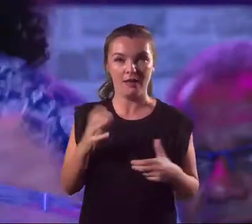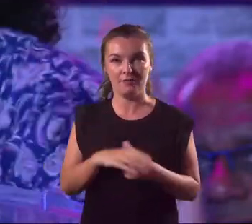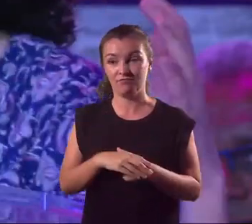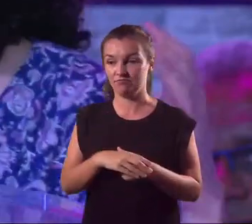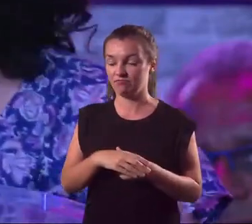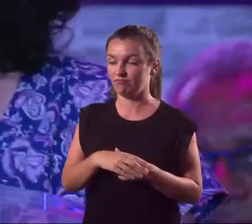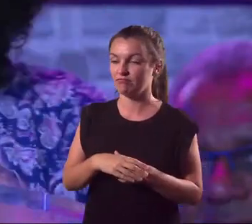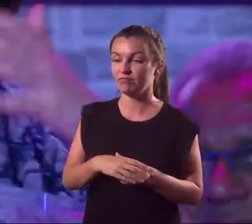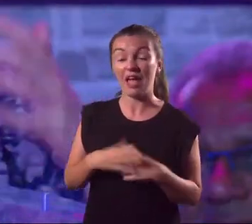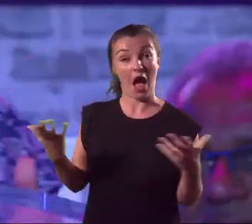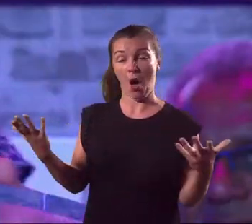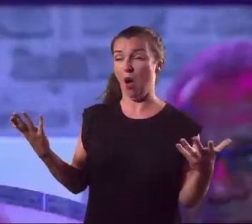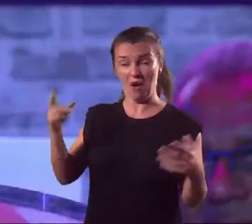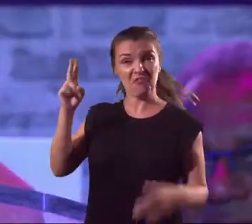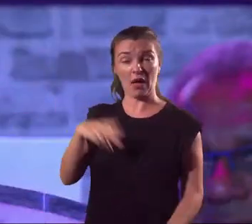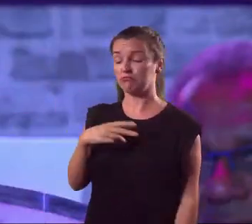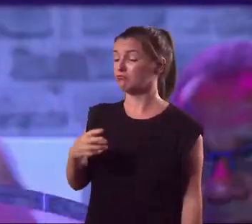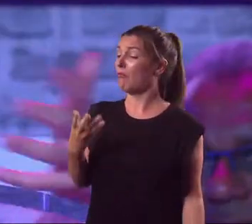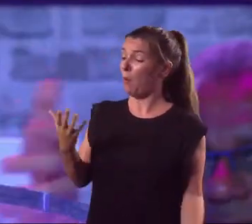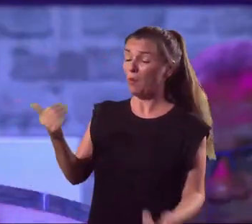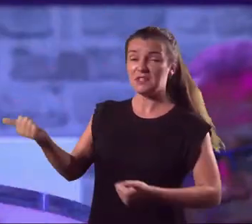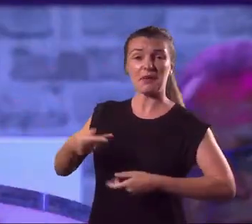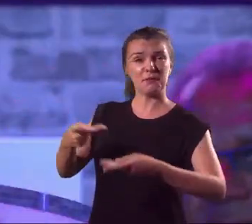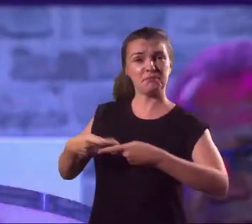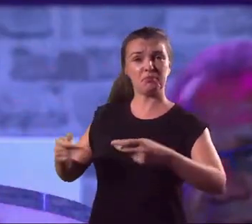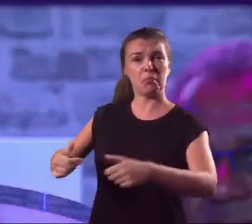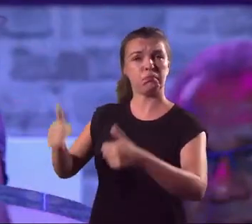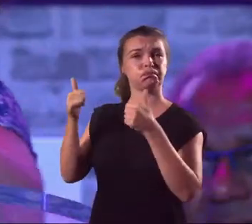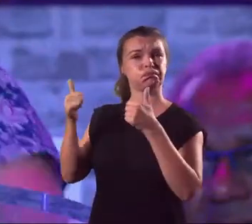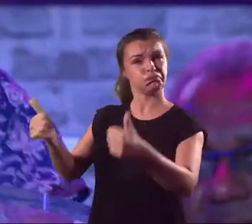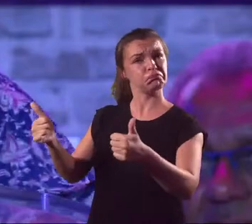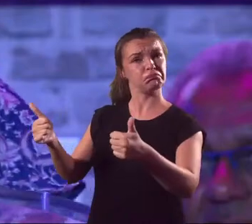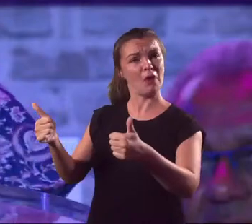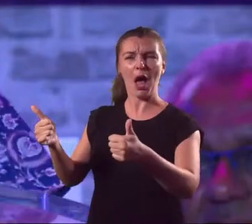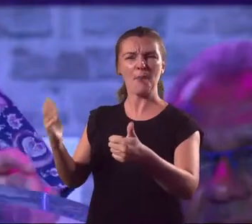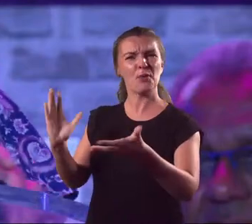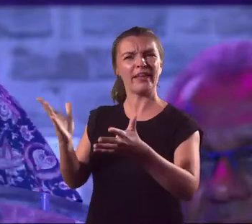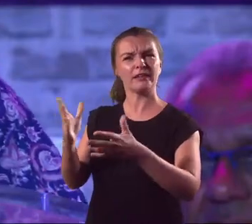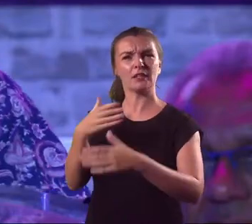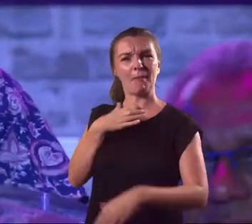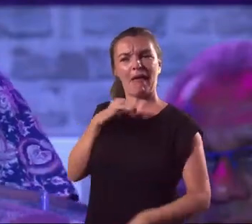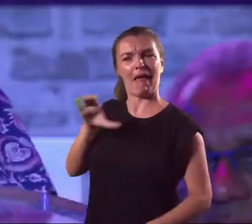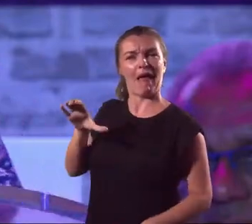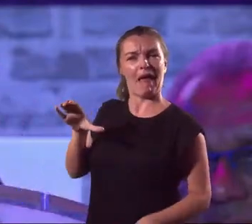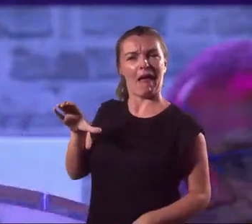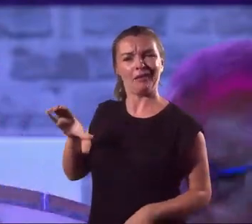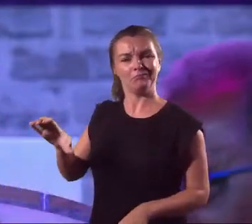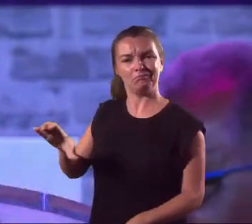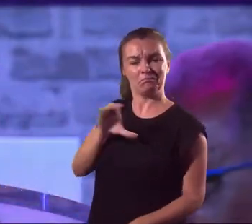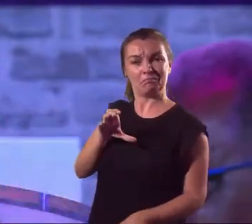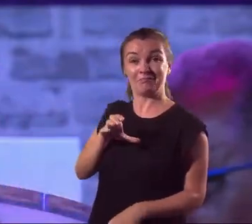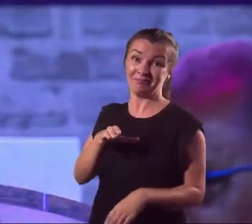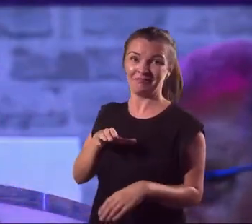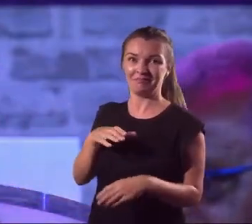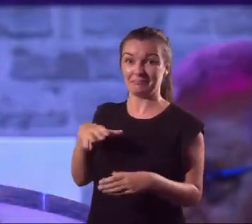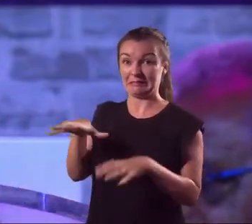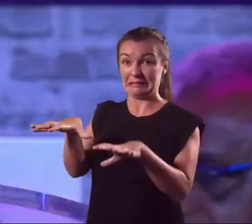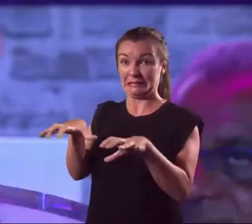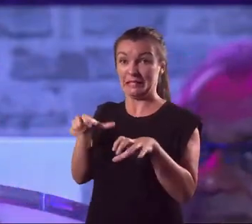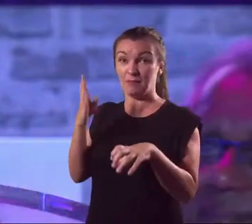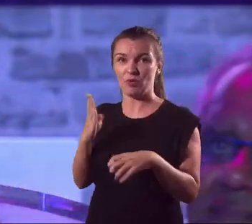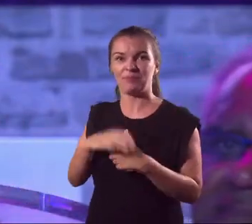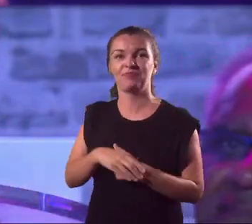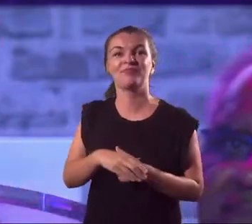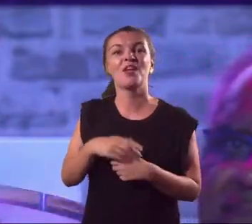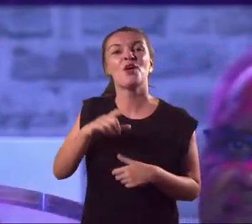absolument formidable de service public, donc, et si on faisait quelques économies de plus ? Et donc, là, c'est le moment où Bruno Le Maire,